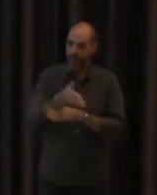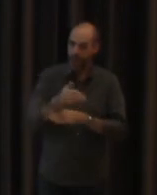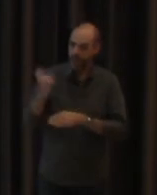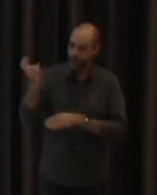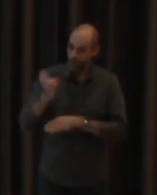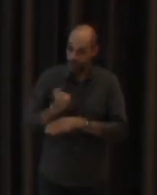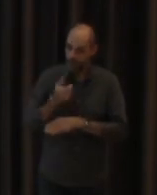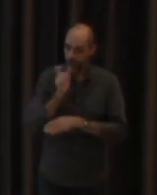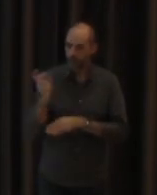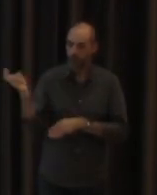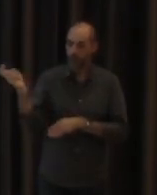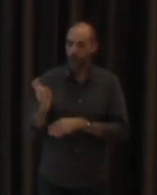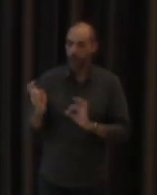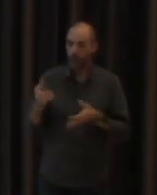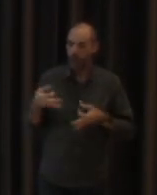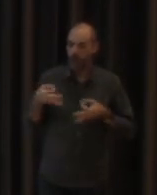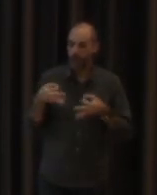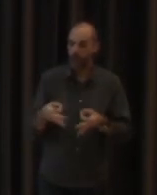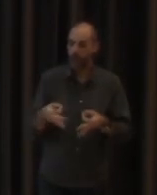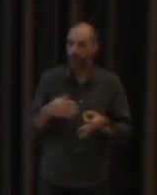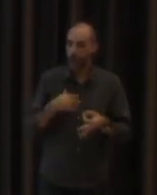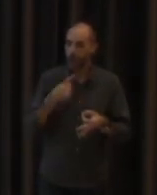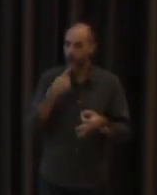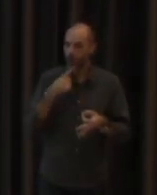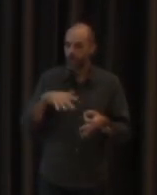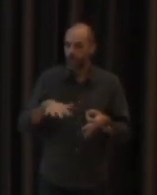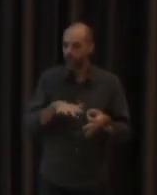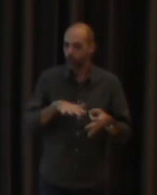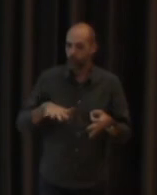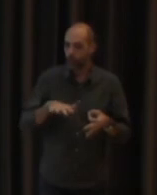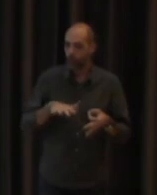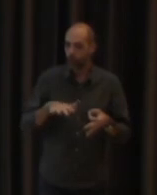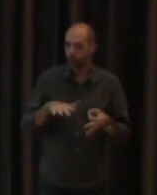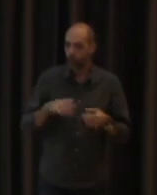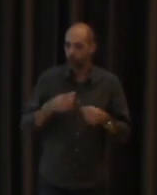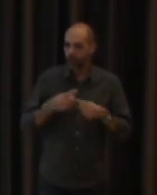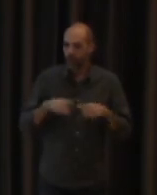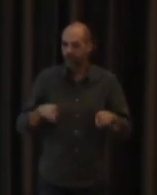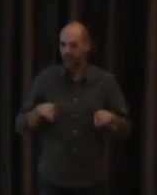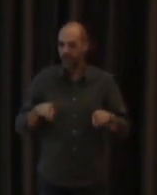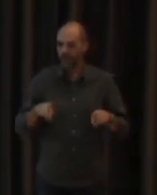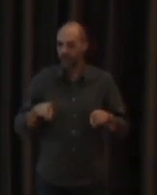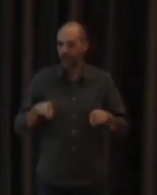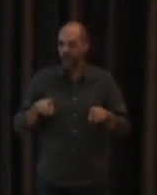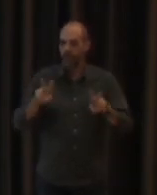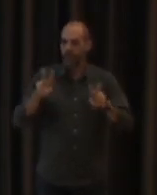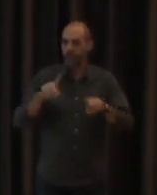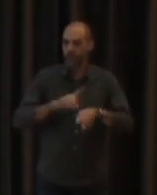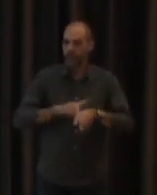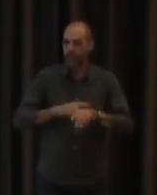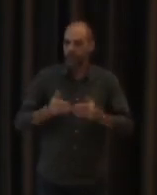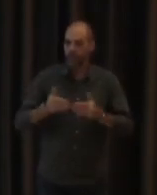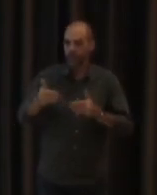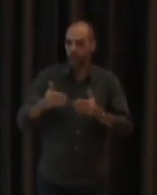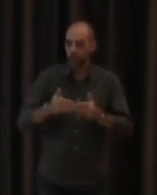perdó, venir o arribar, dona a entendre que es tracta d'un lloc aliè o considerat aliè en el temps en les persones que intervenen